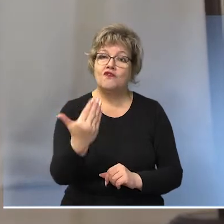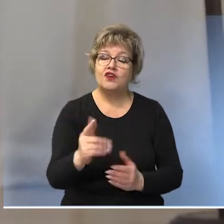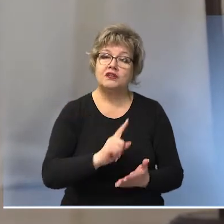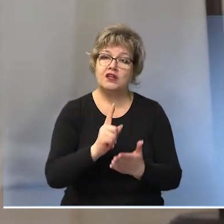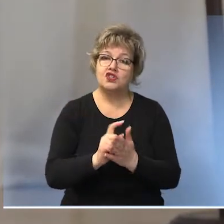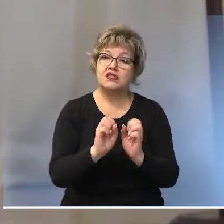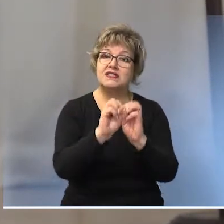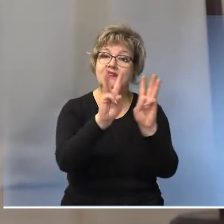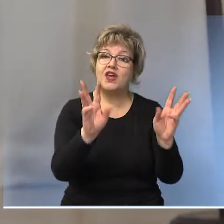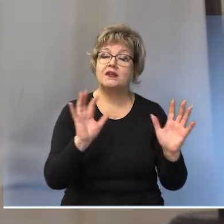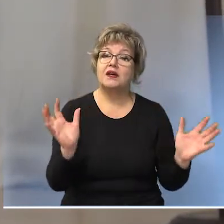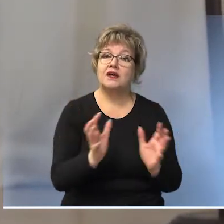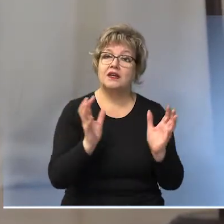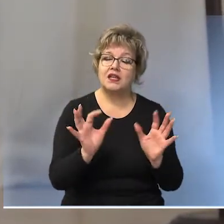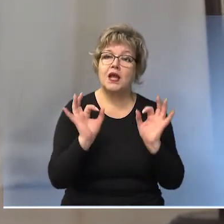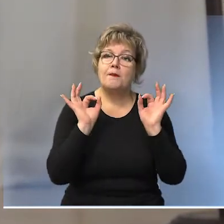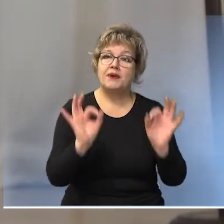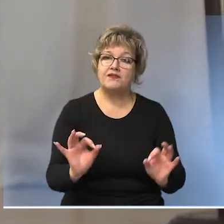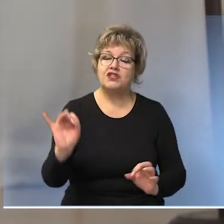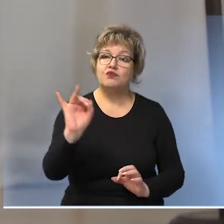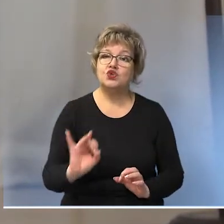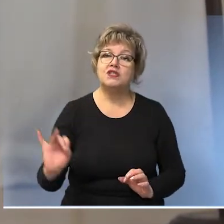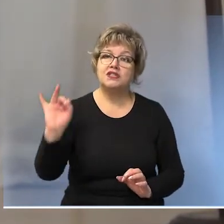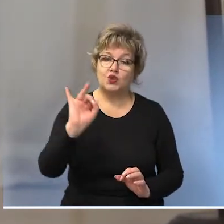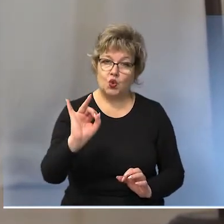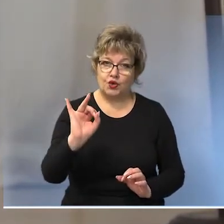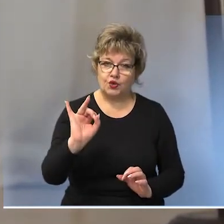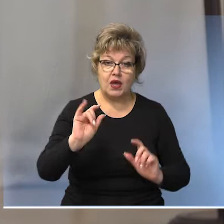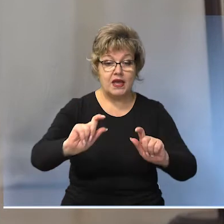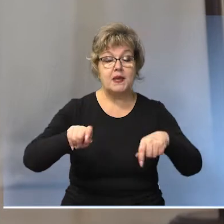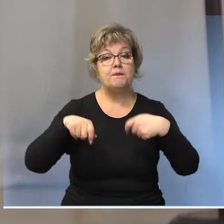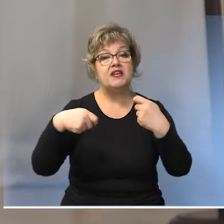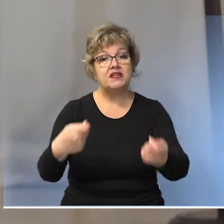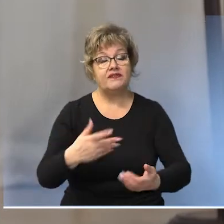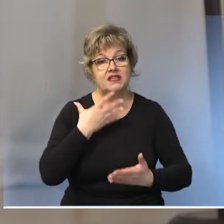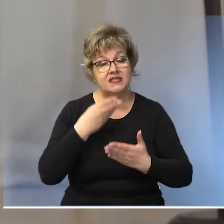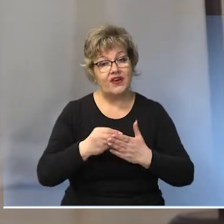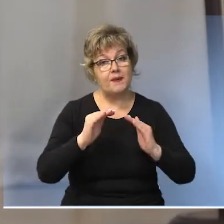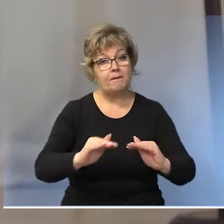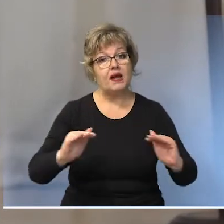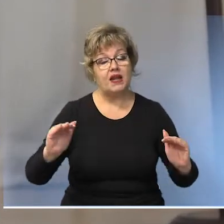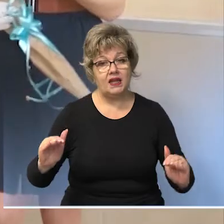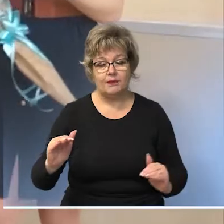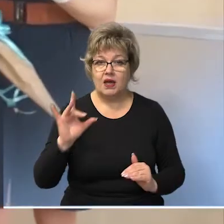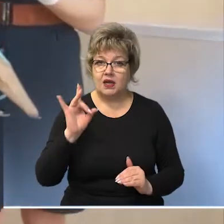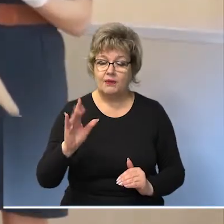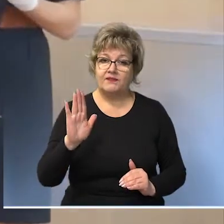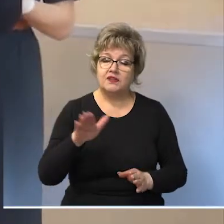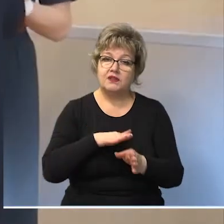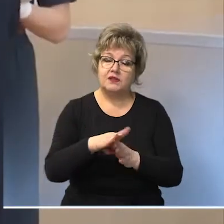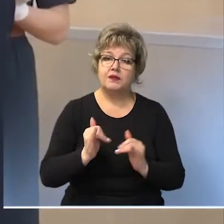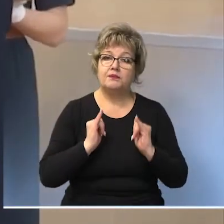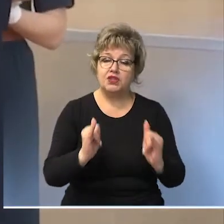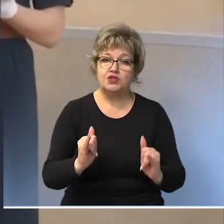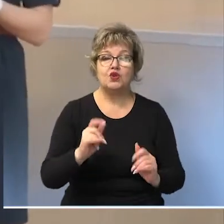должны свято хранить правдивую историю и передавать своим поколениям. Роман Васильевич